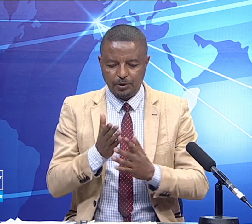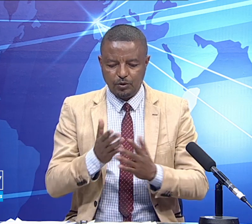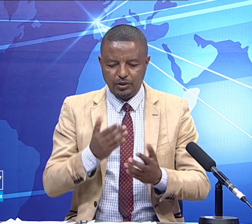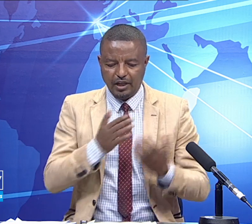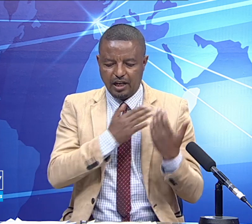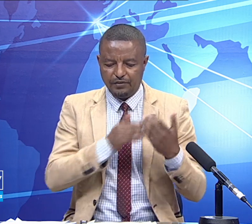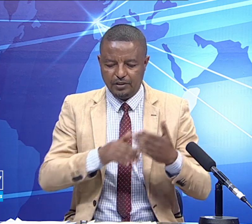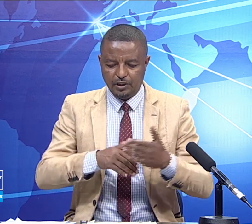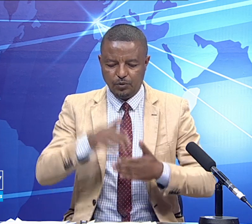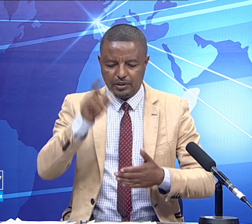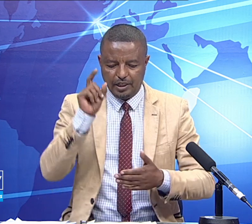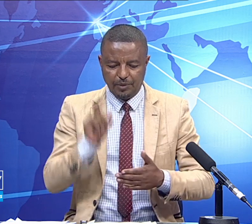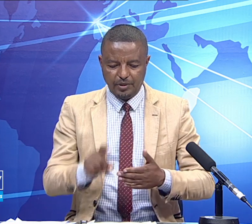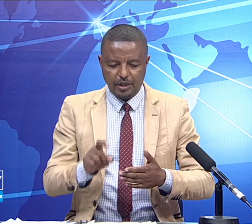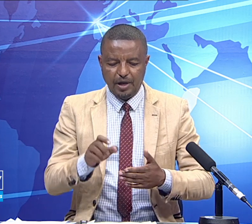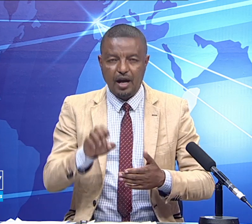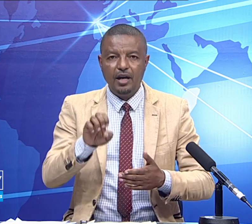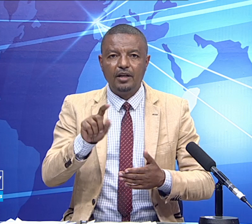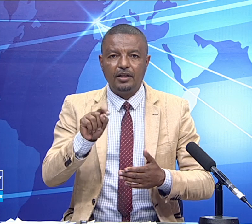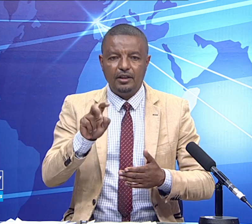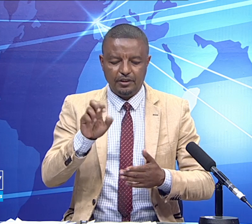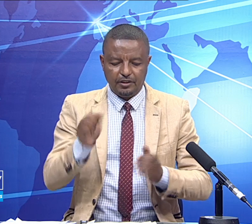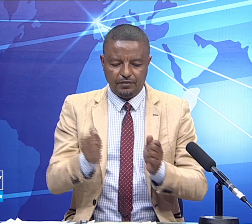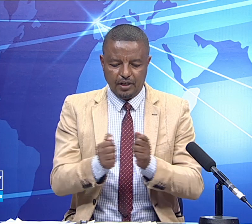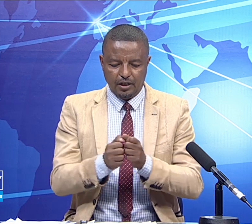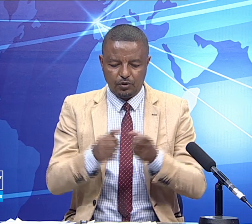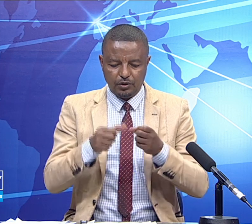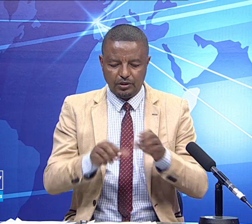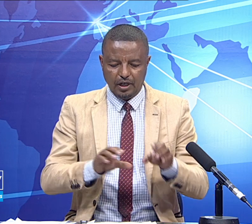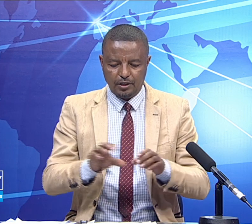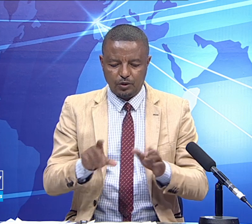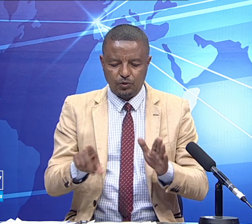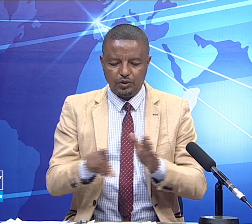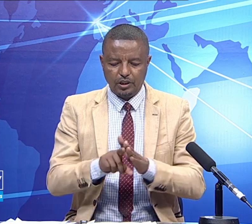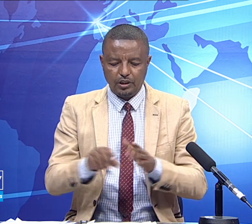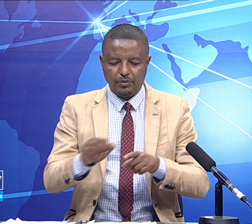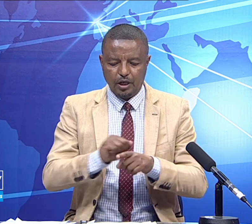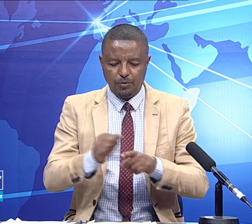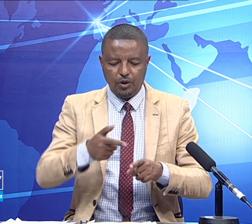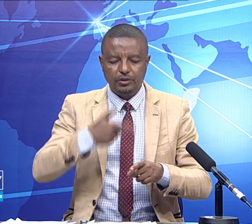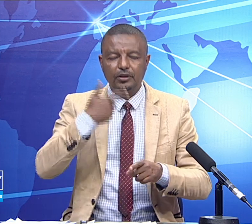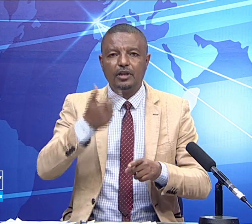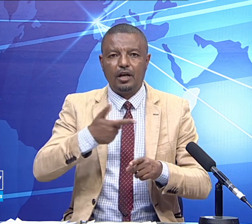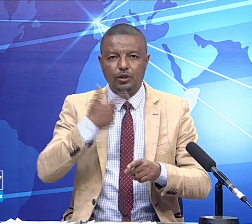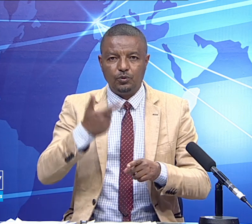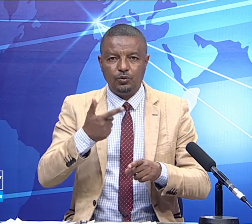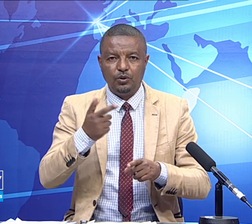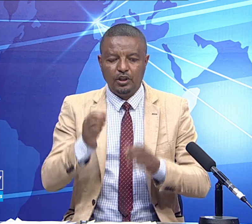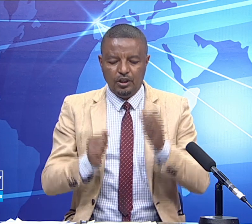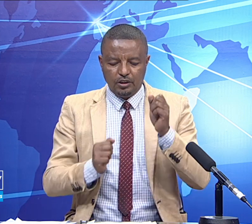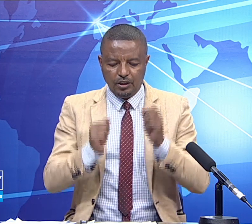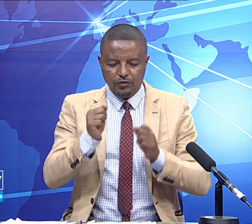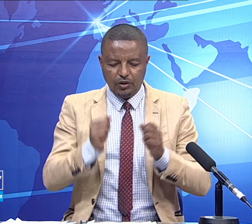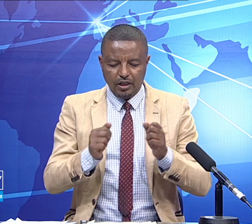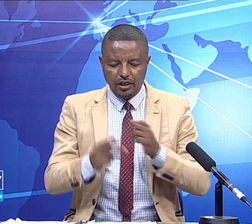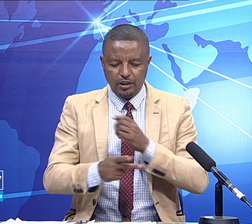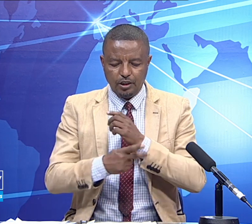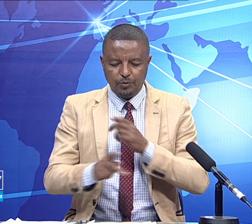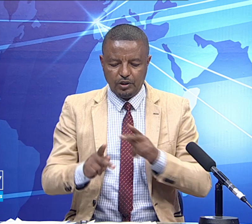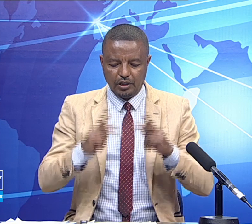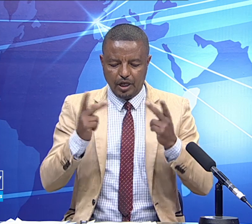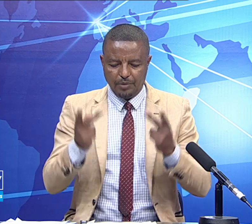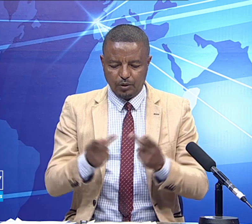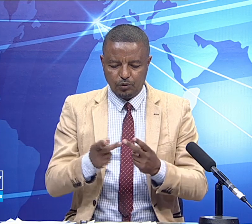ክፍል የበኩሉን ኃላፊነት ሊወጣ እንደሚገባ ከኢቲቪ ጋር ቆይታ ያደረጉ የህግ ባለሙያዎች ተናገሩ።